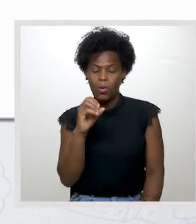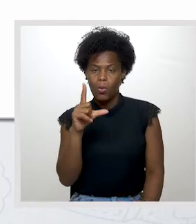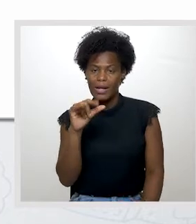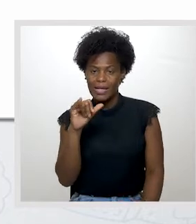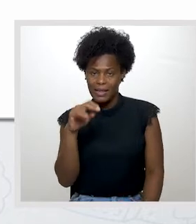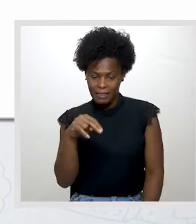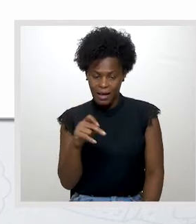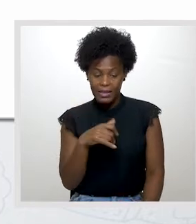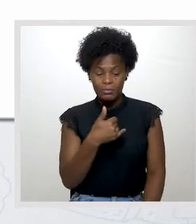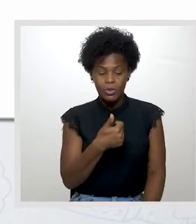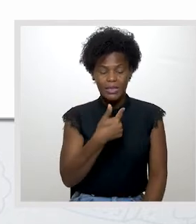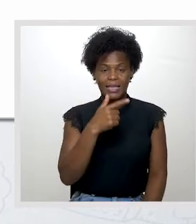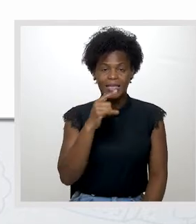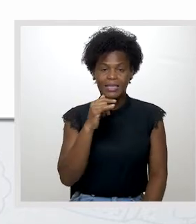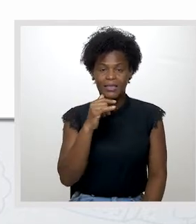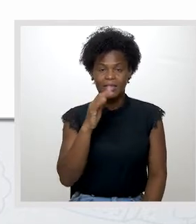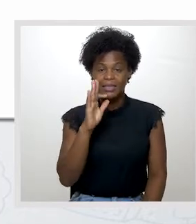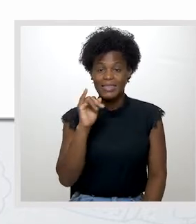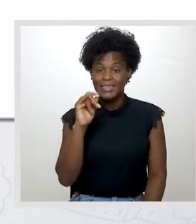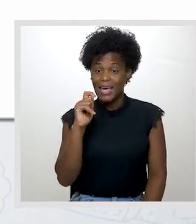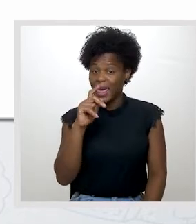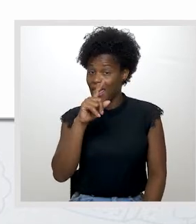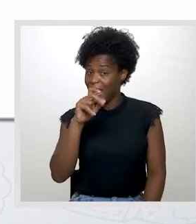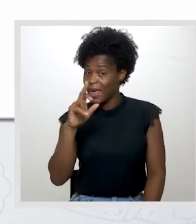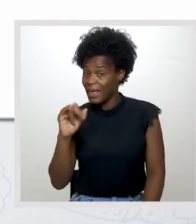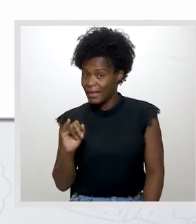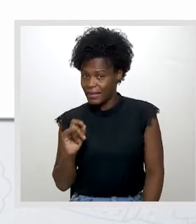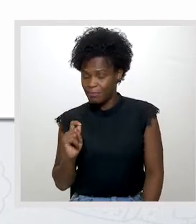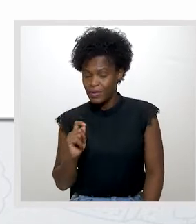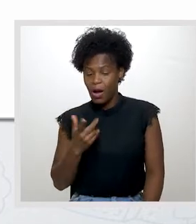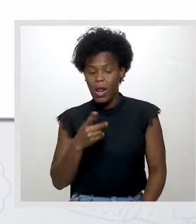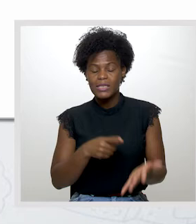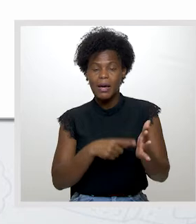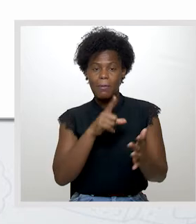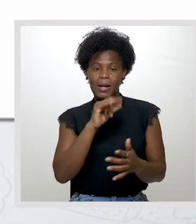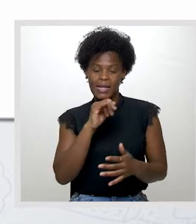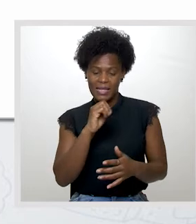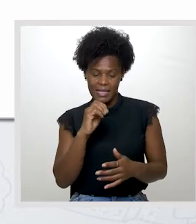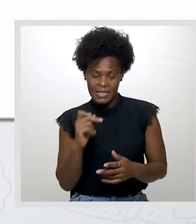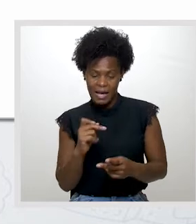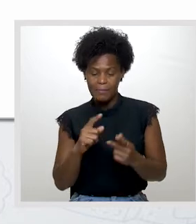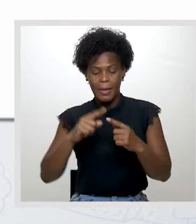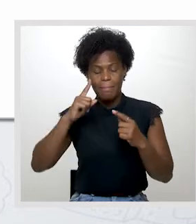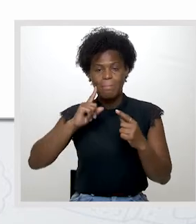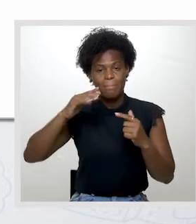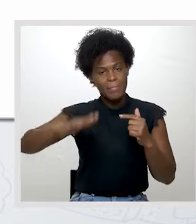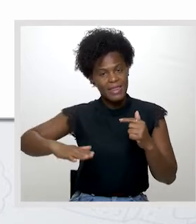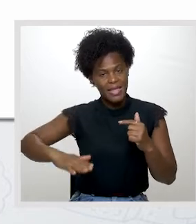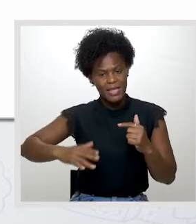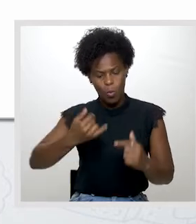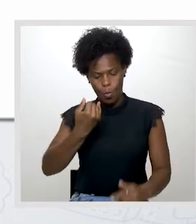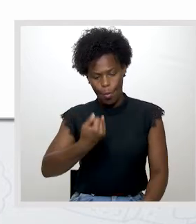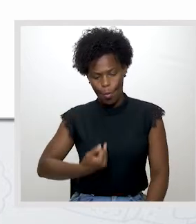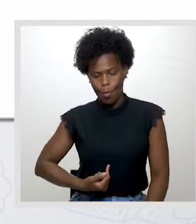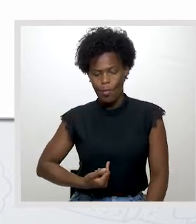Thierry ». Nous avons l'exemple déjà de Lisa. Lisa est petite et